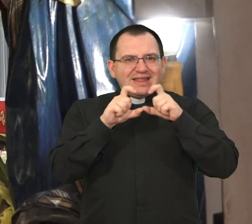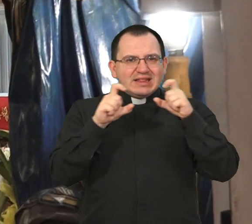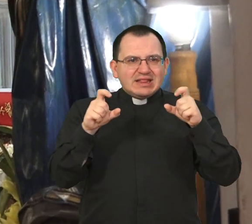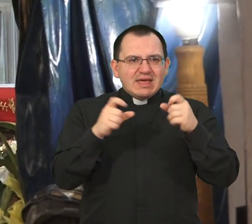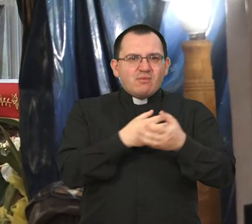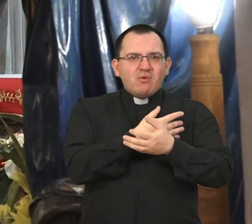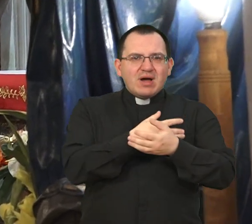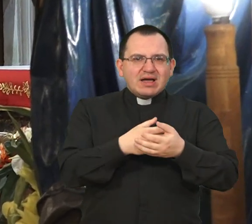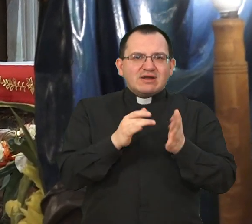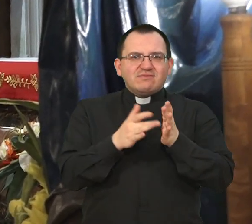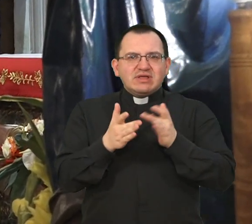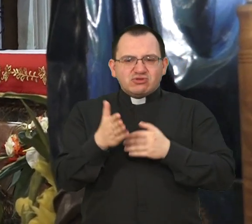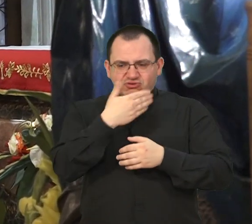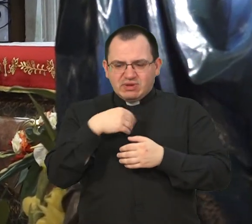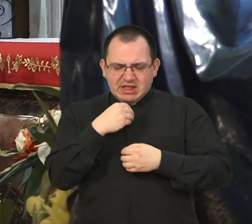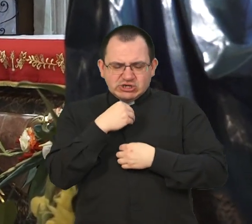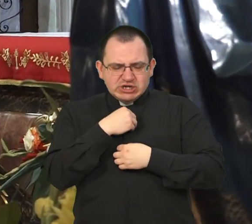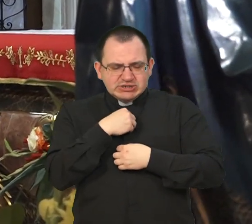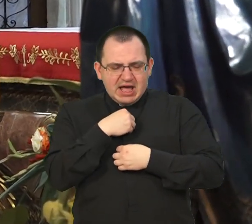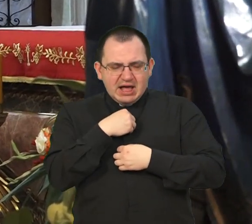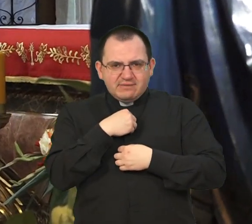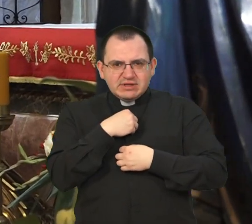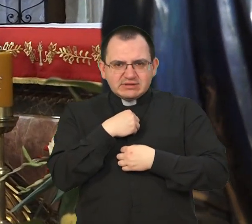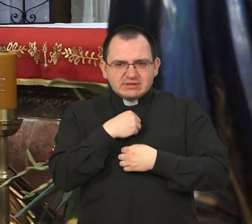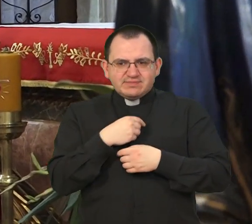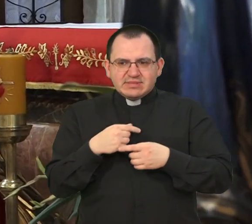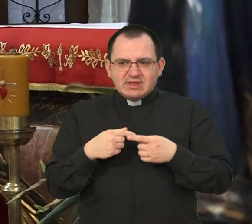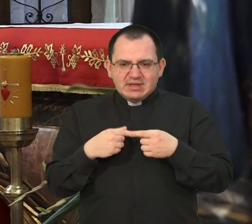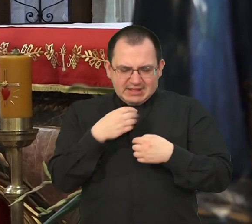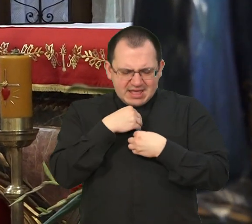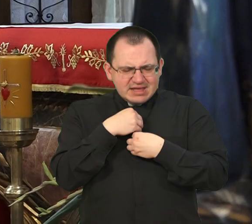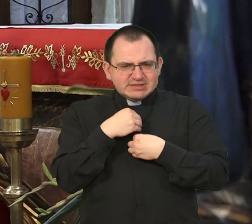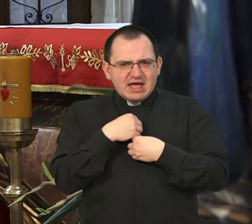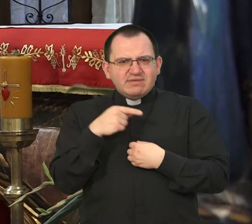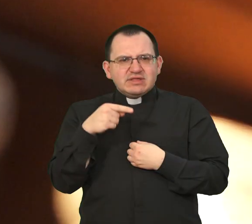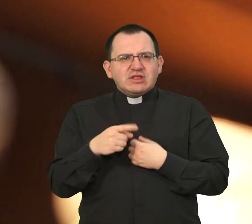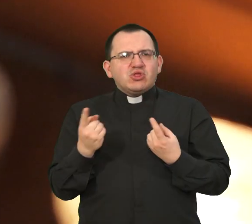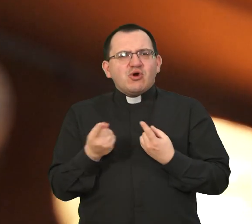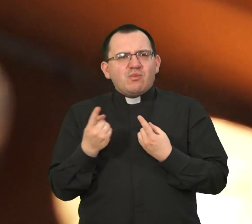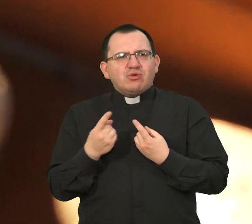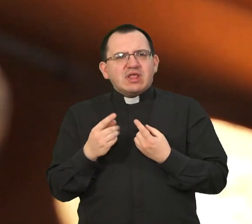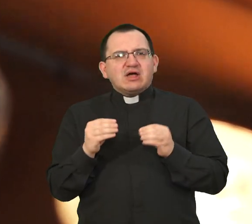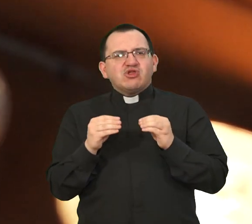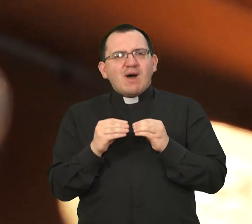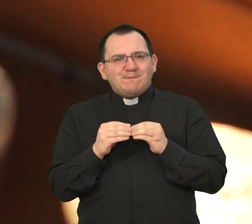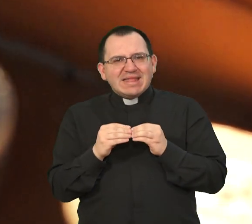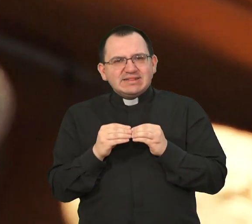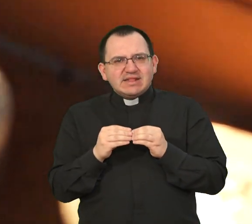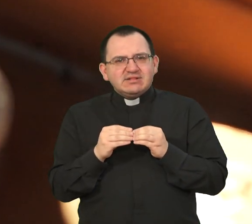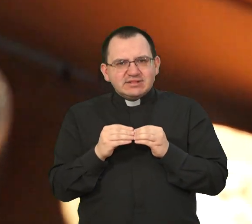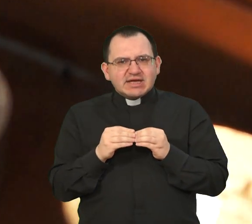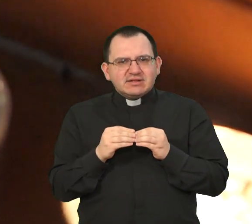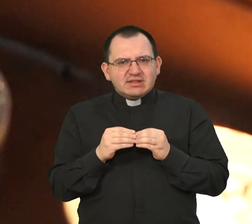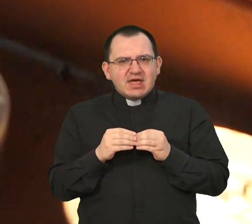i naša savjest. Na savjest je posebno uputio Papa Benedikt XVI prigodom svog boravka